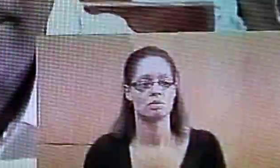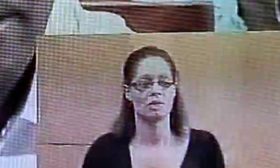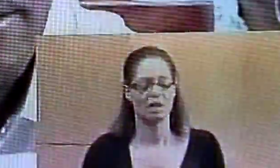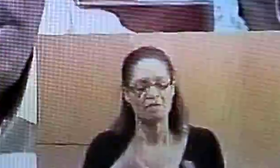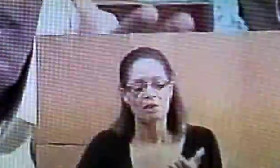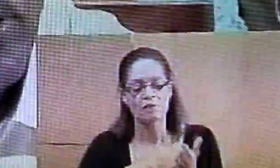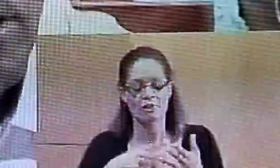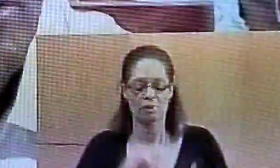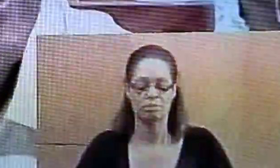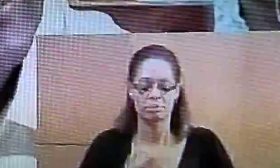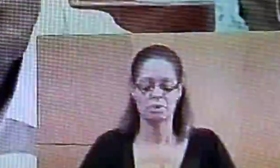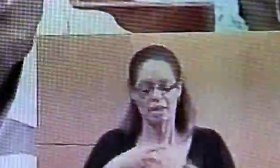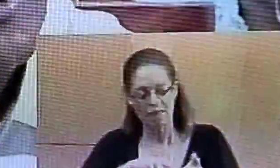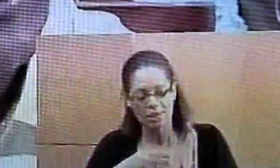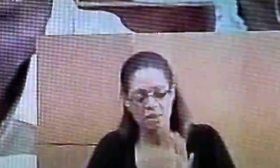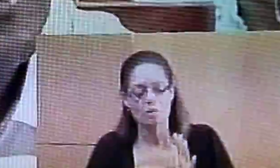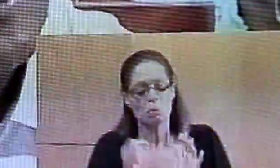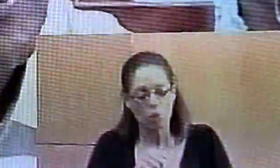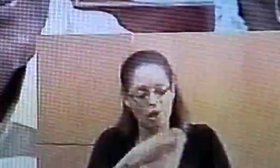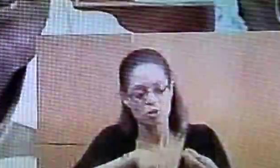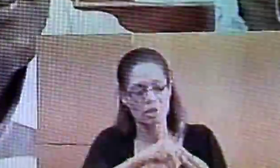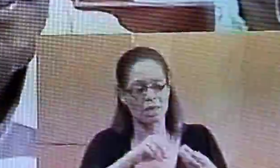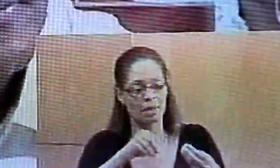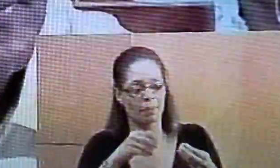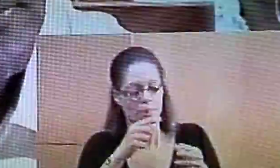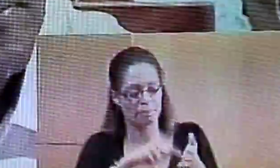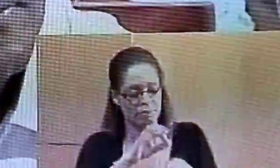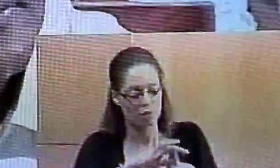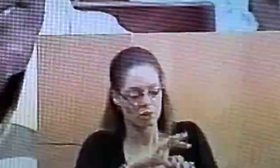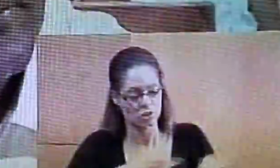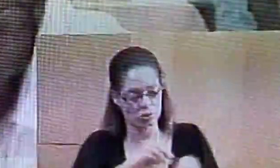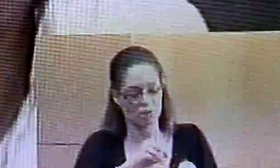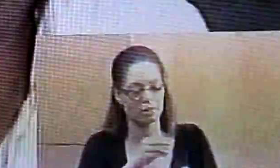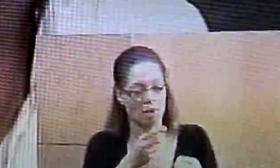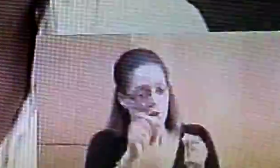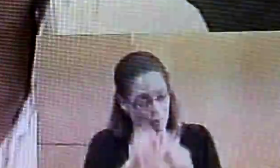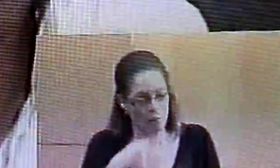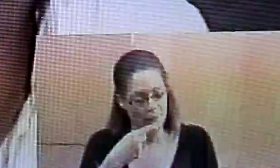technique, et on peut lui accorder quelques minutes de plus. Pour parler politique là maintenant.